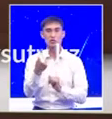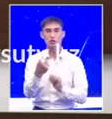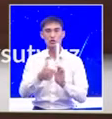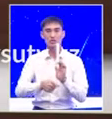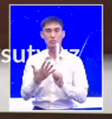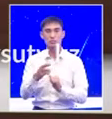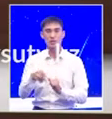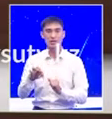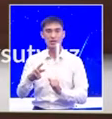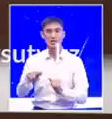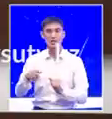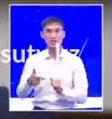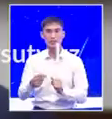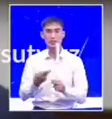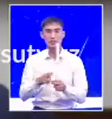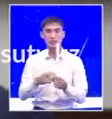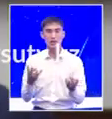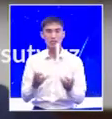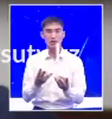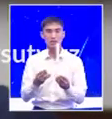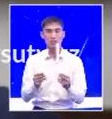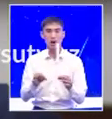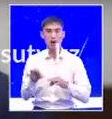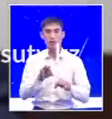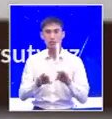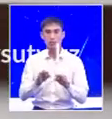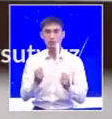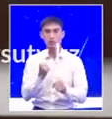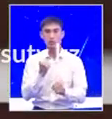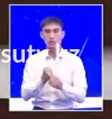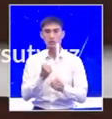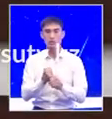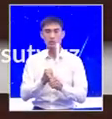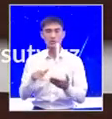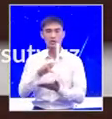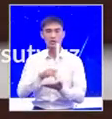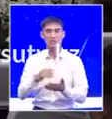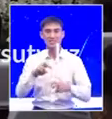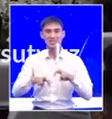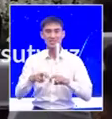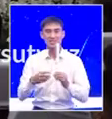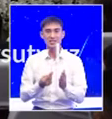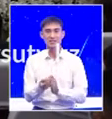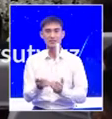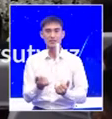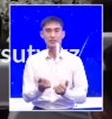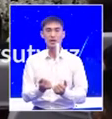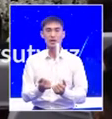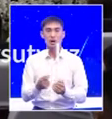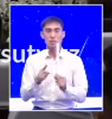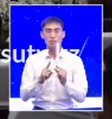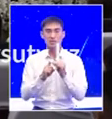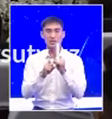этому направлению предпринимательства необходимо еще раз отработать совместно с акимом районов городов и искать все резервы. По словам спикера,